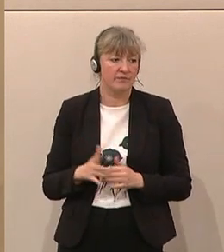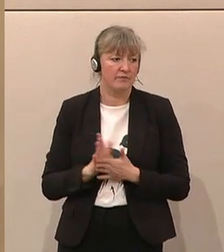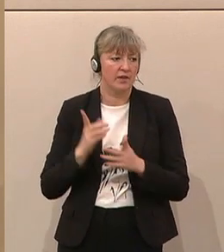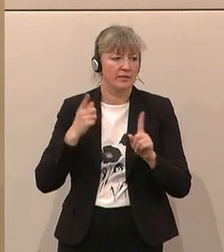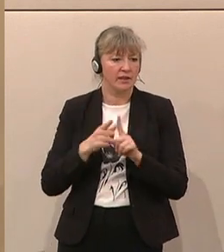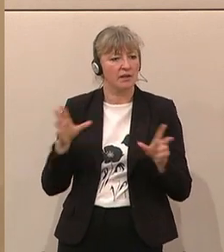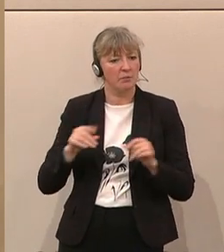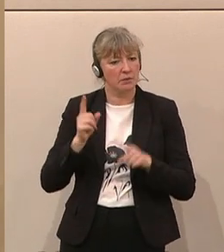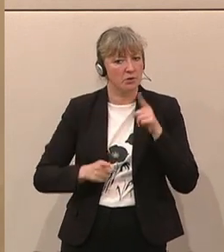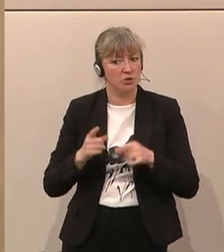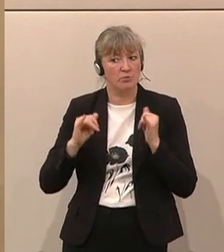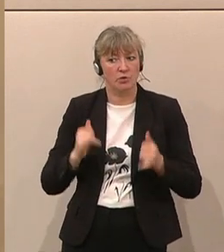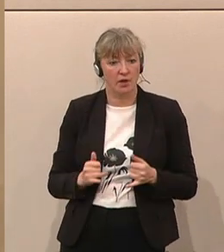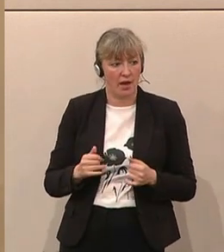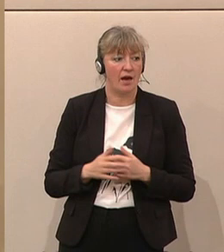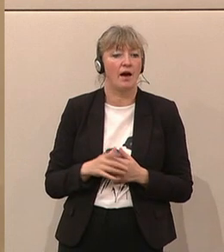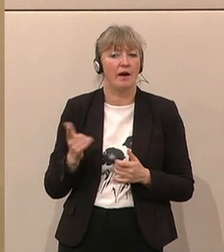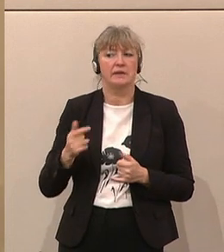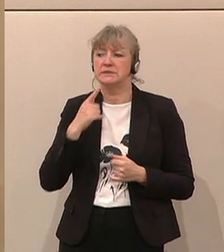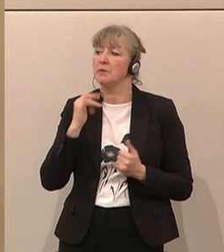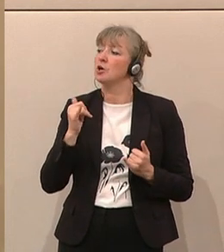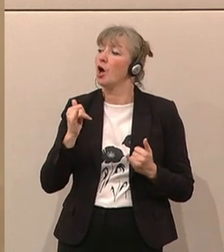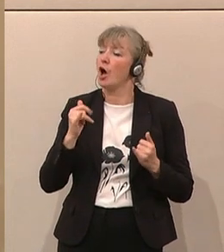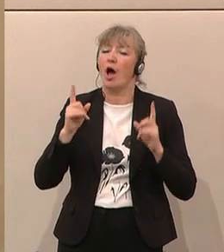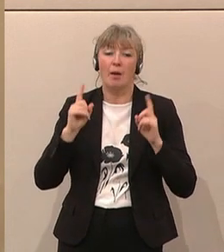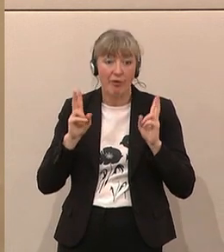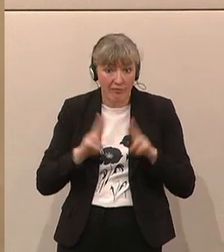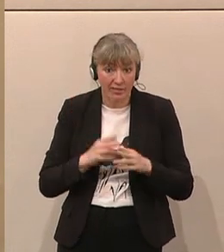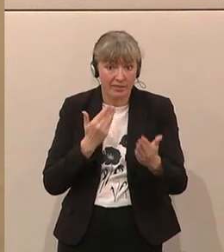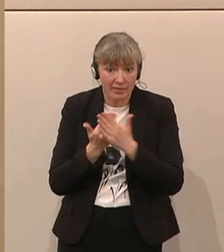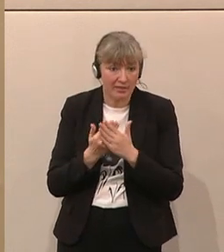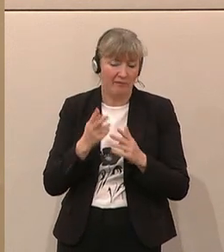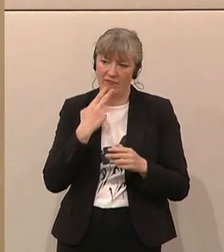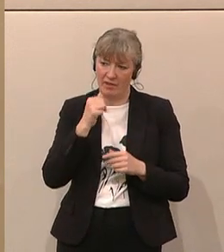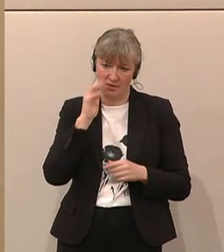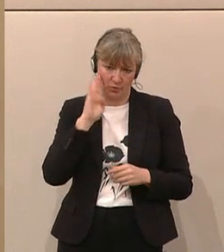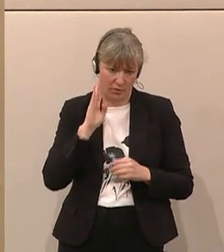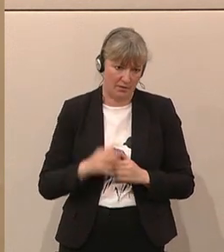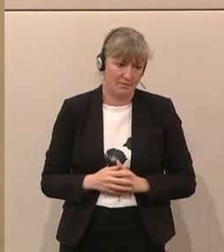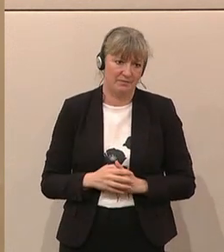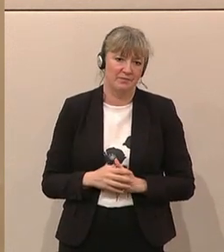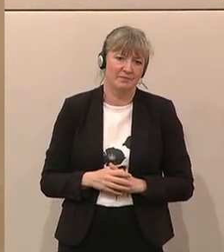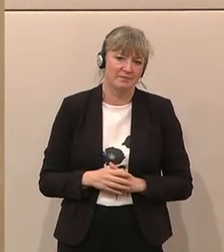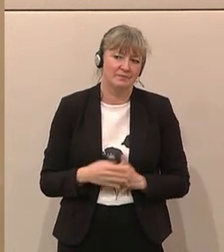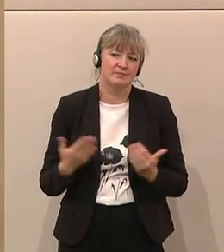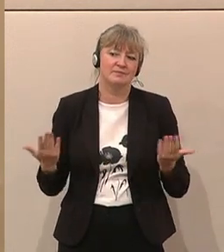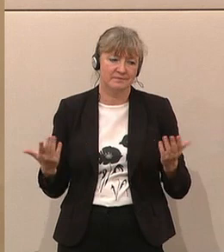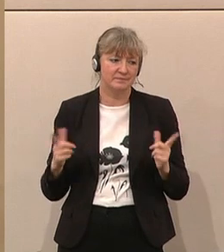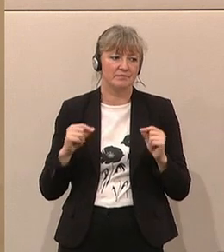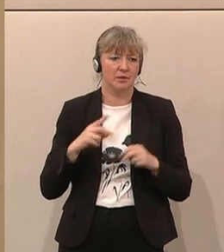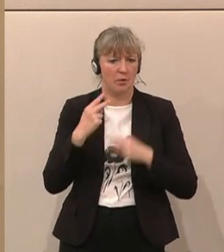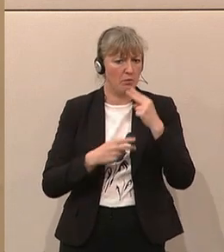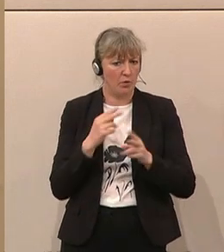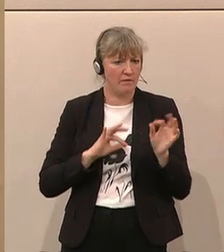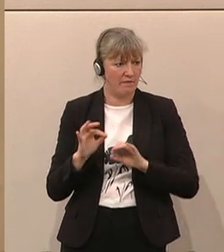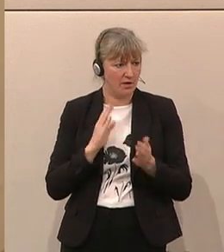Direkte Mitbestimmung ja, von dem trommeln sie immer, aber wenn es soweit ist, wollen sie davon nichts hören. Solange Prüfverfahren, wir